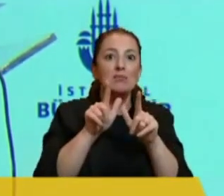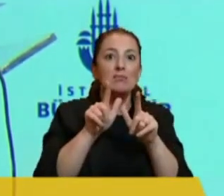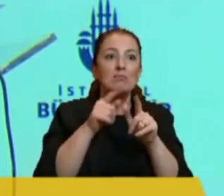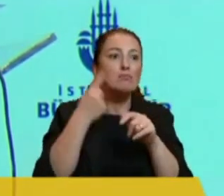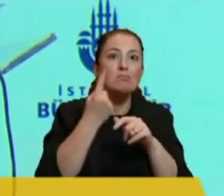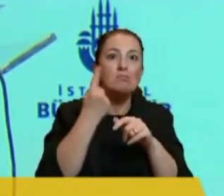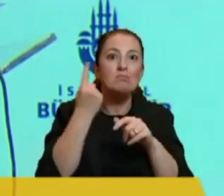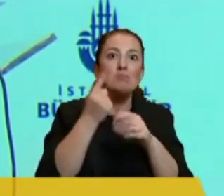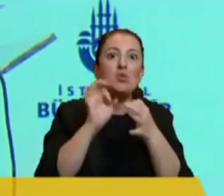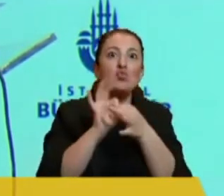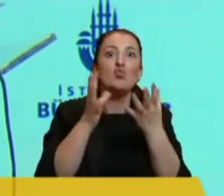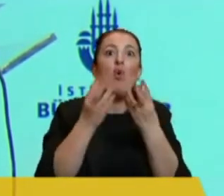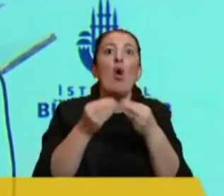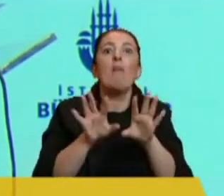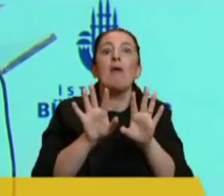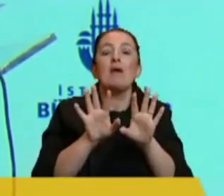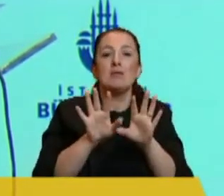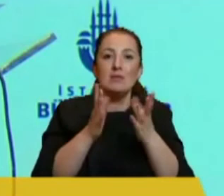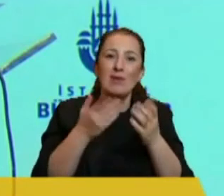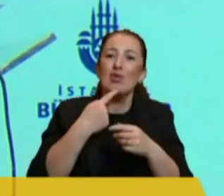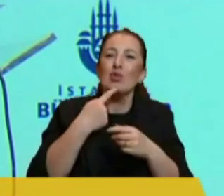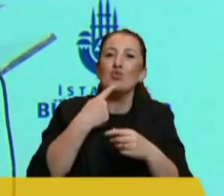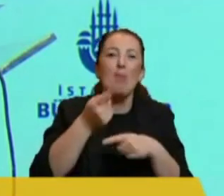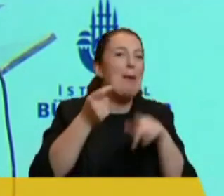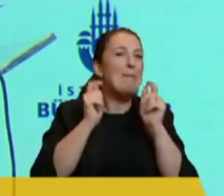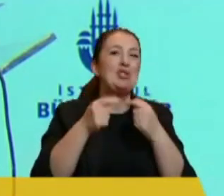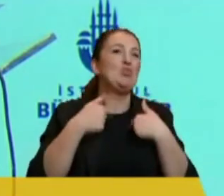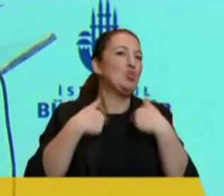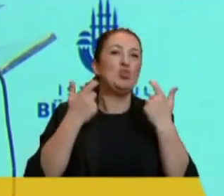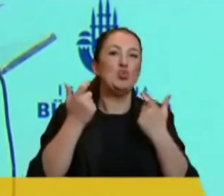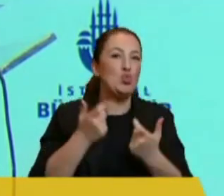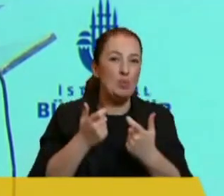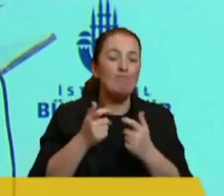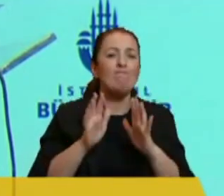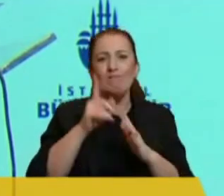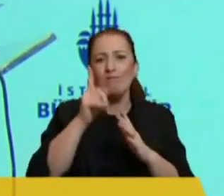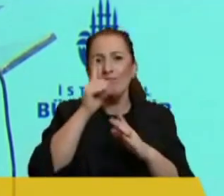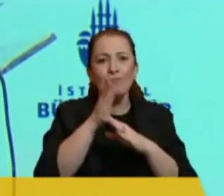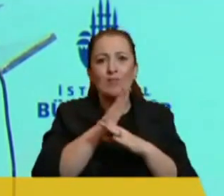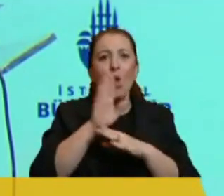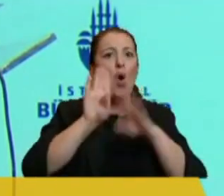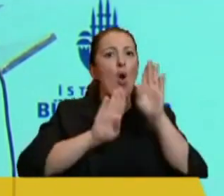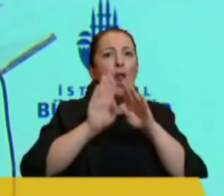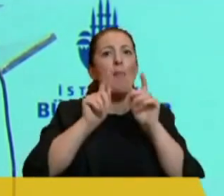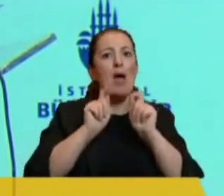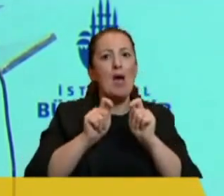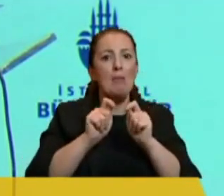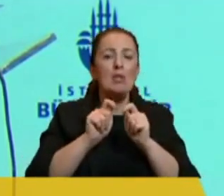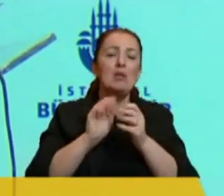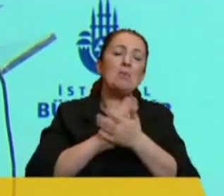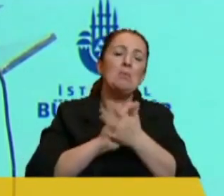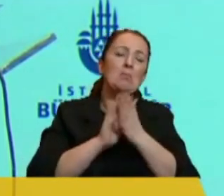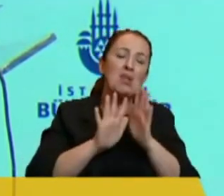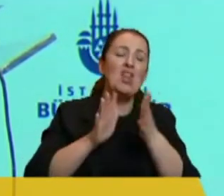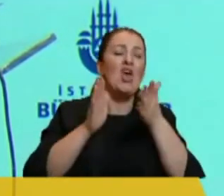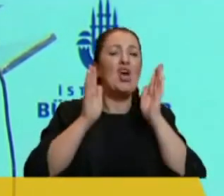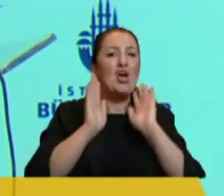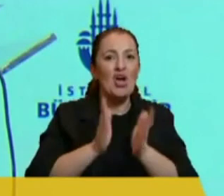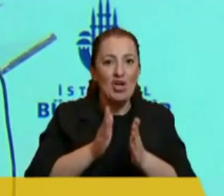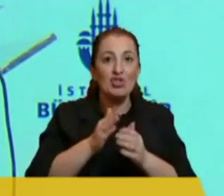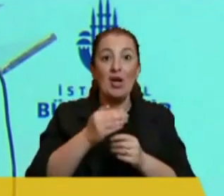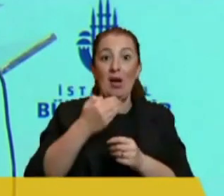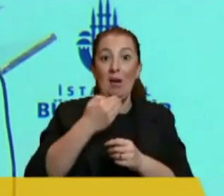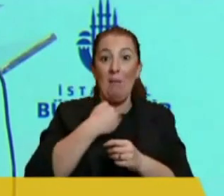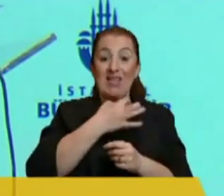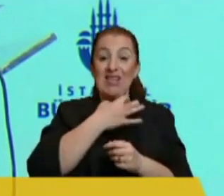Ben bunu söylemekle yükümlüyüz Dolayısıyla zaten Oylama yapıldı geçti Keşke söz aklı